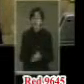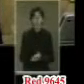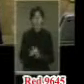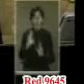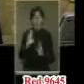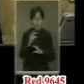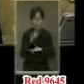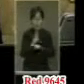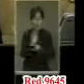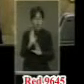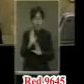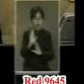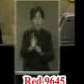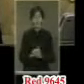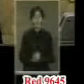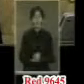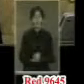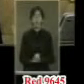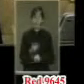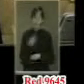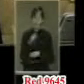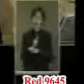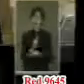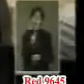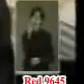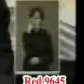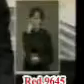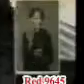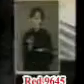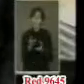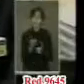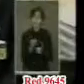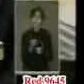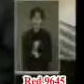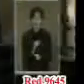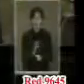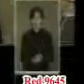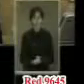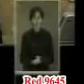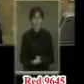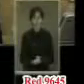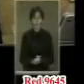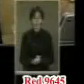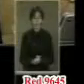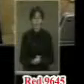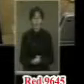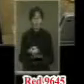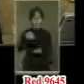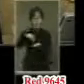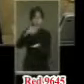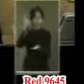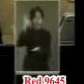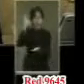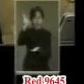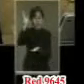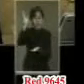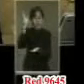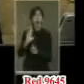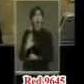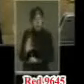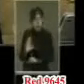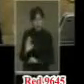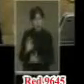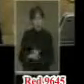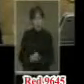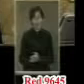คุณเรืองไกรครับนั่งลงครับ ขอเชิญได้ครับให้ท่านประธานวินิจฉัยครับ ครับผมจะวินิจฉัยคือผู้พูดเขามีเจตนาพูดอย่างนั้นเขาไม่